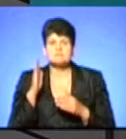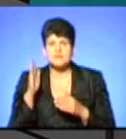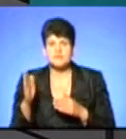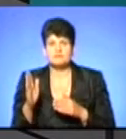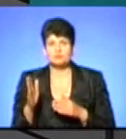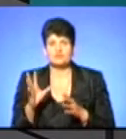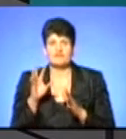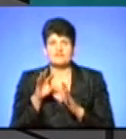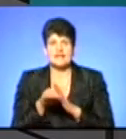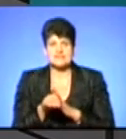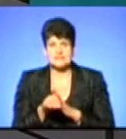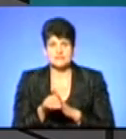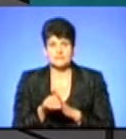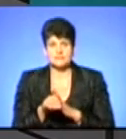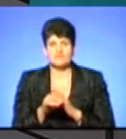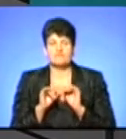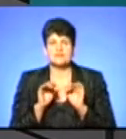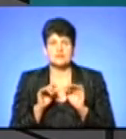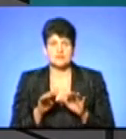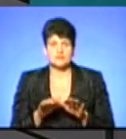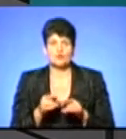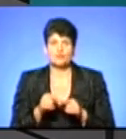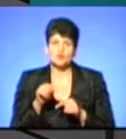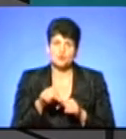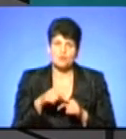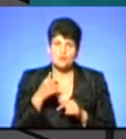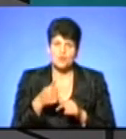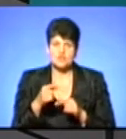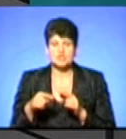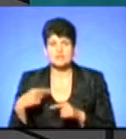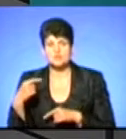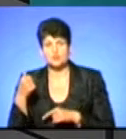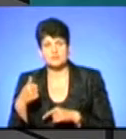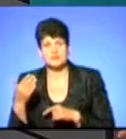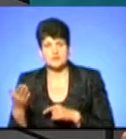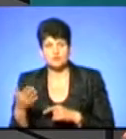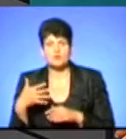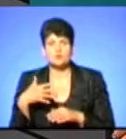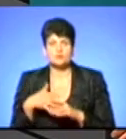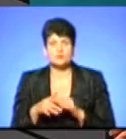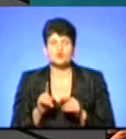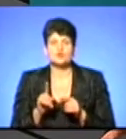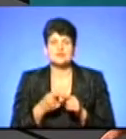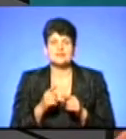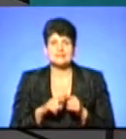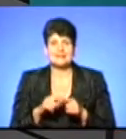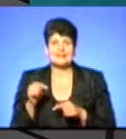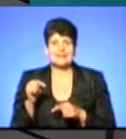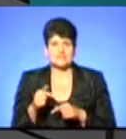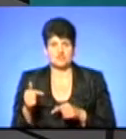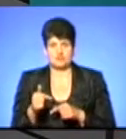буде внесений вже в дію? Тобто ще цього року чи вже з наступного року? Щоб ми розуміли, що це тисячі гривень